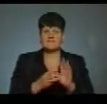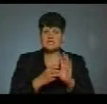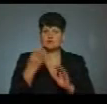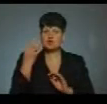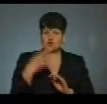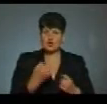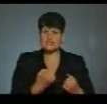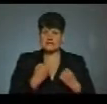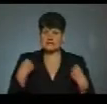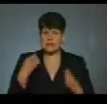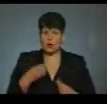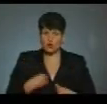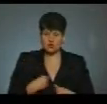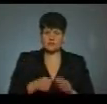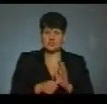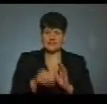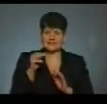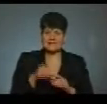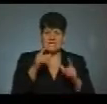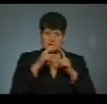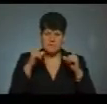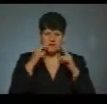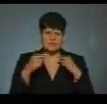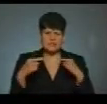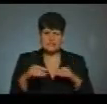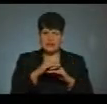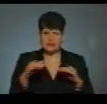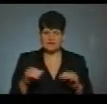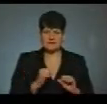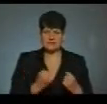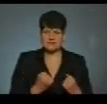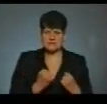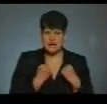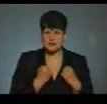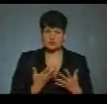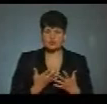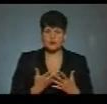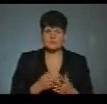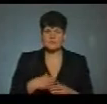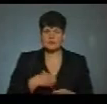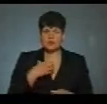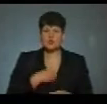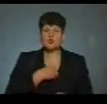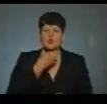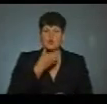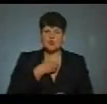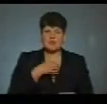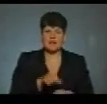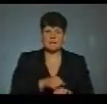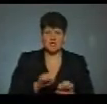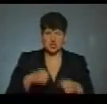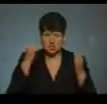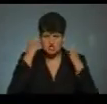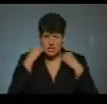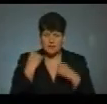...840 захисних костюмів, 6 тисяч масок різних рівнів захисту, пульсоксиметри, ендотрахіальні трубки, бахіли, шапочки